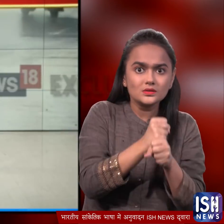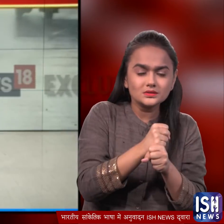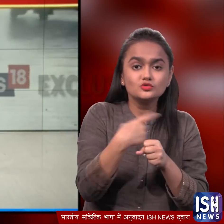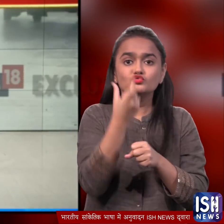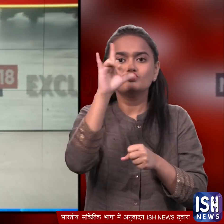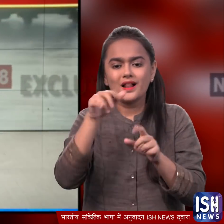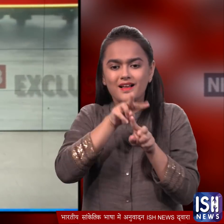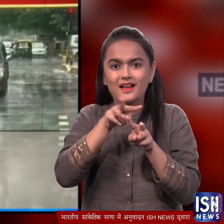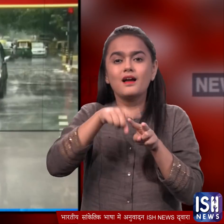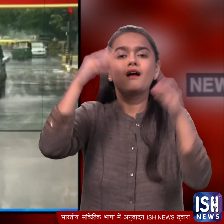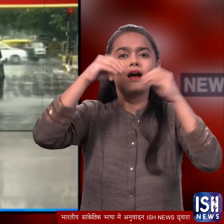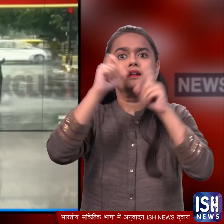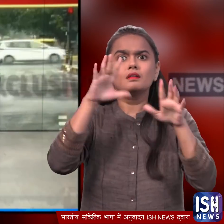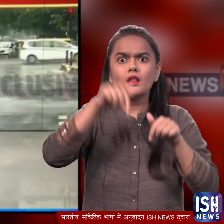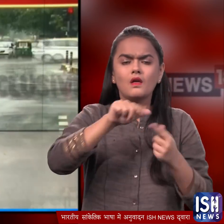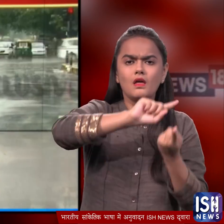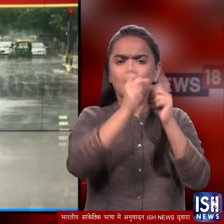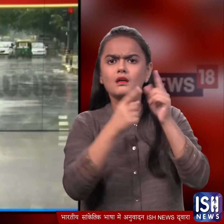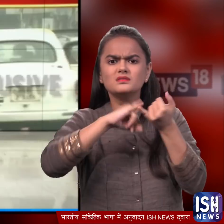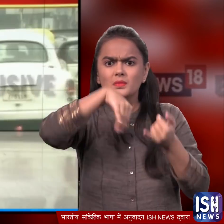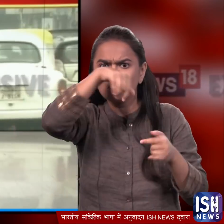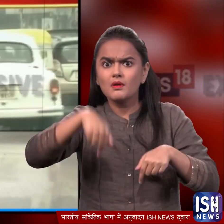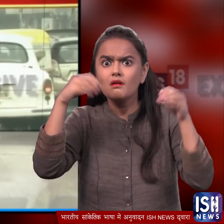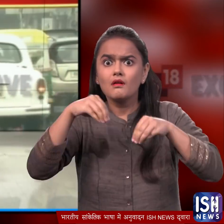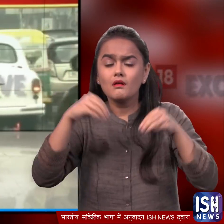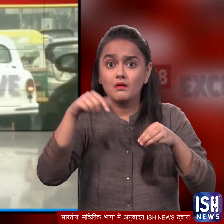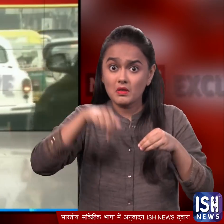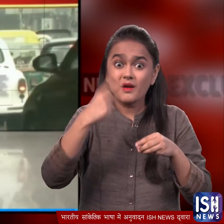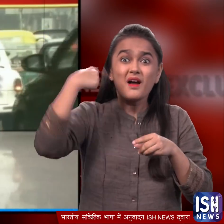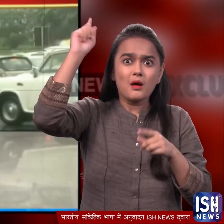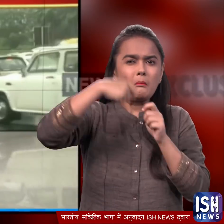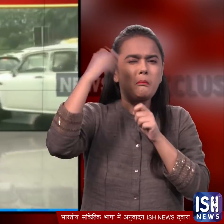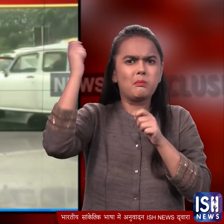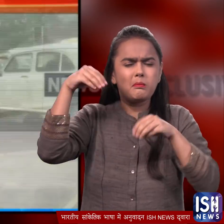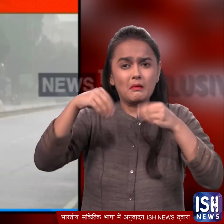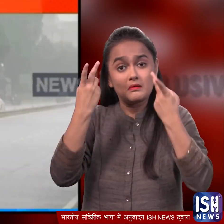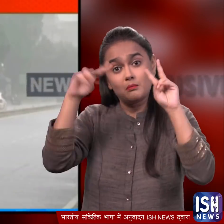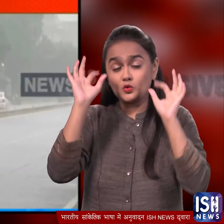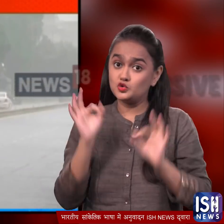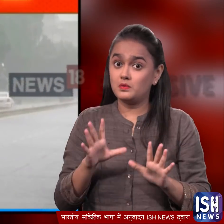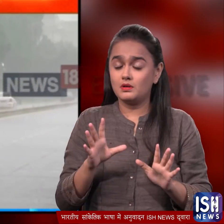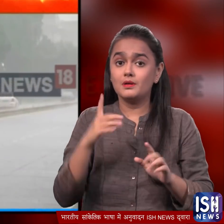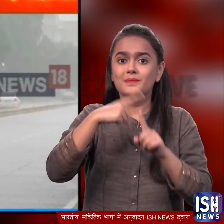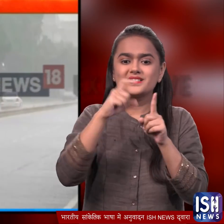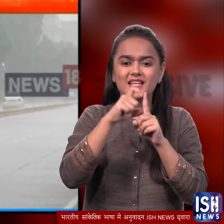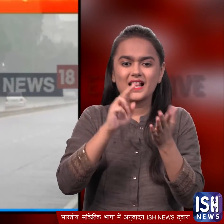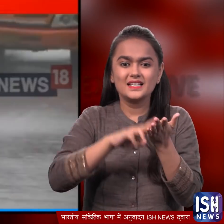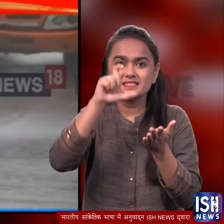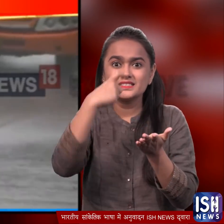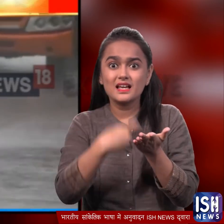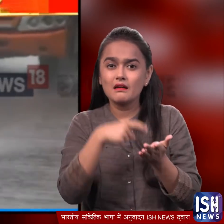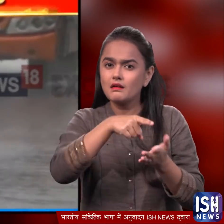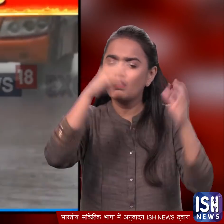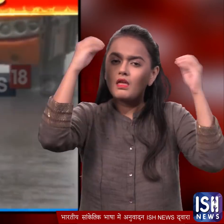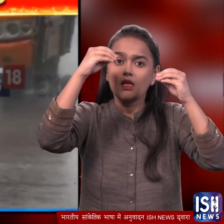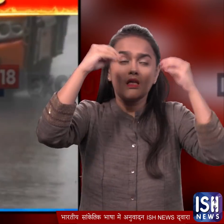होती थी। मौसम विभाग तो ये अंदाजा लगा रहा है कि इस बार बारिश कई रिकॉर्ड तोड़ेगी। और दिल्ली एनसीआर में बादल ऐसे